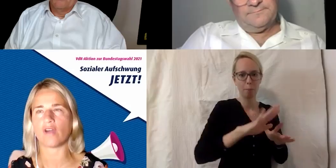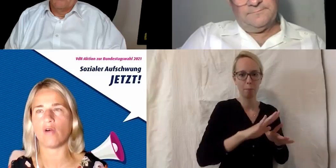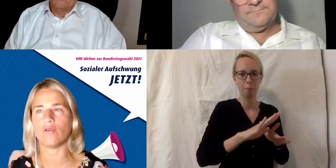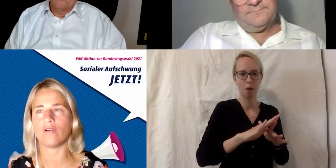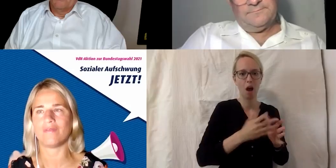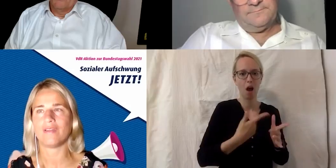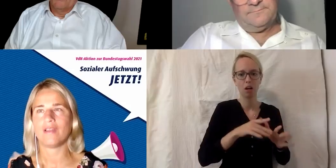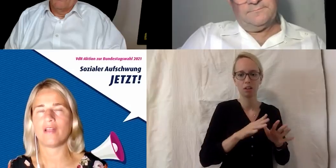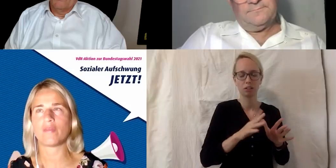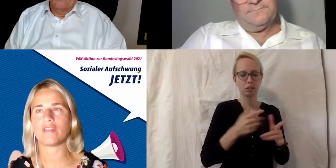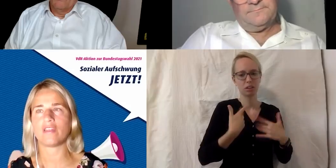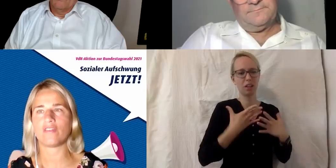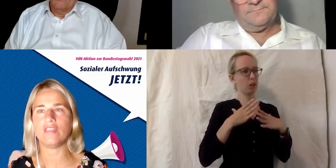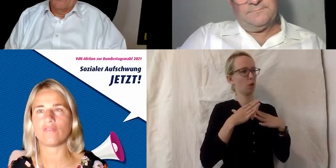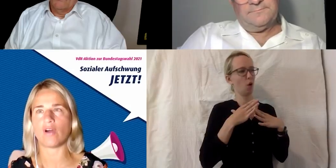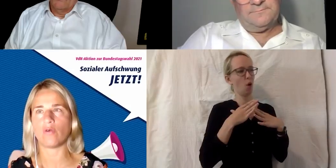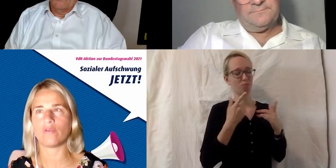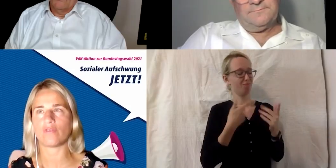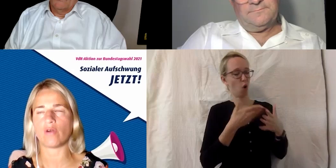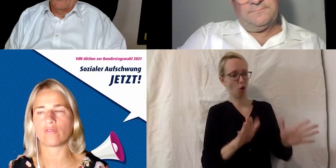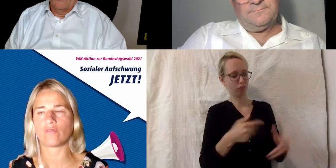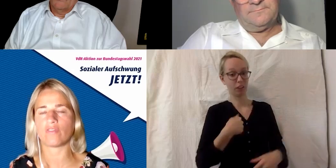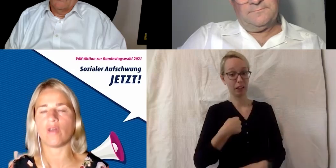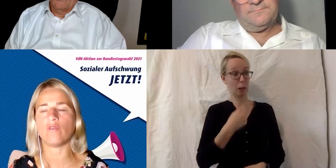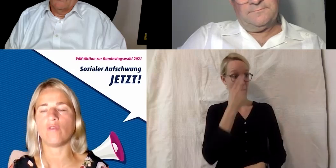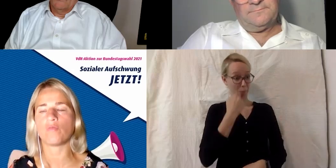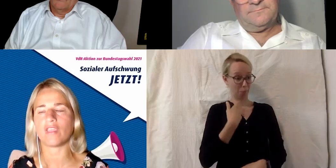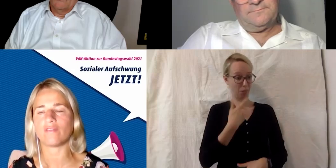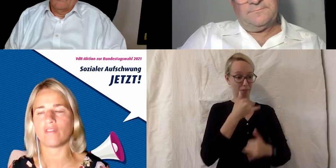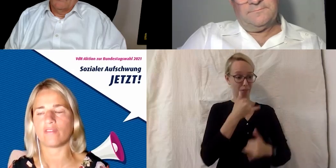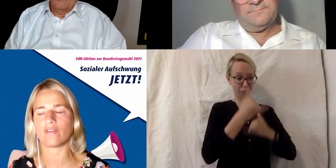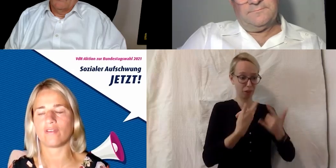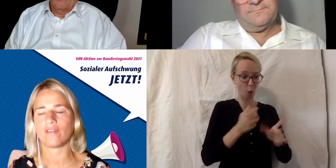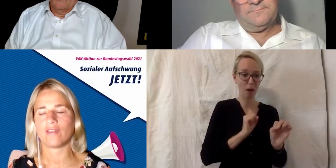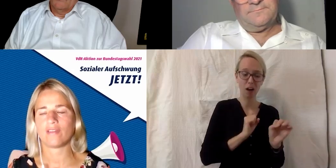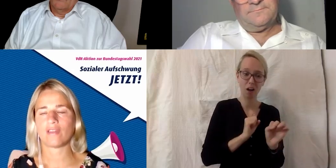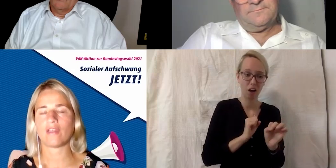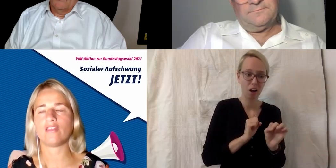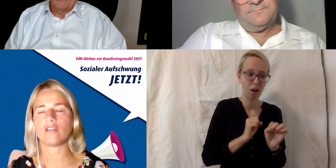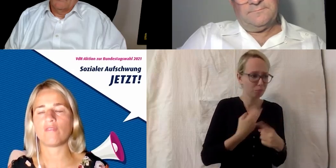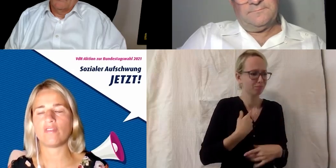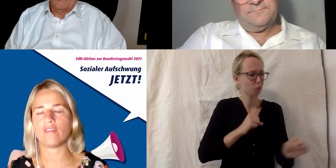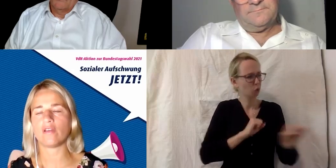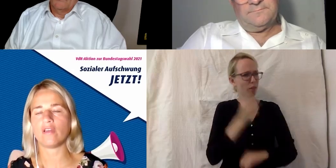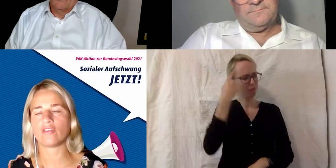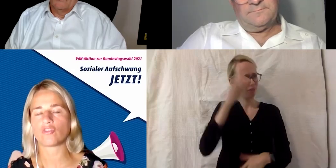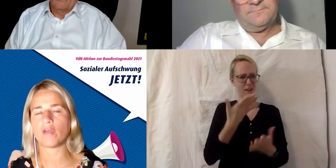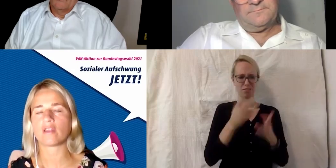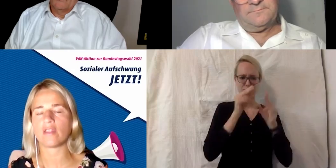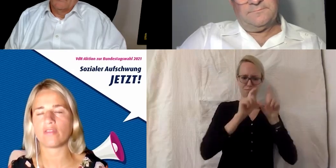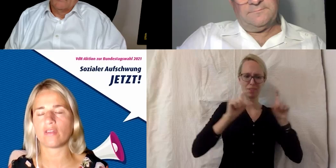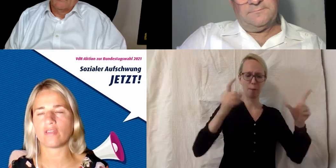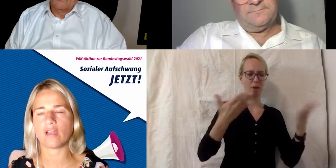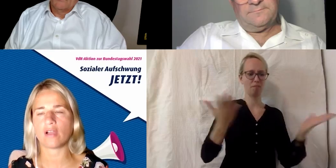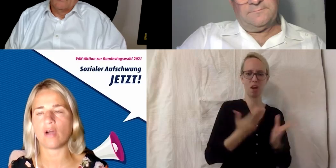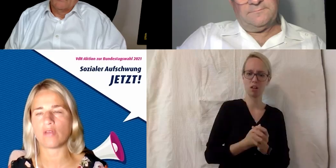mal als Frau, als jemand, der nicht sieht, Frauen wissen auch, worum es geht, wenn sie ihr Hirn schon mal an